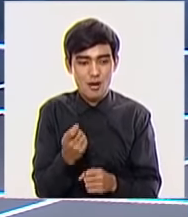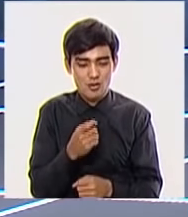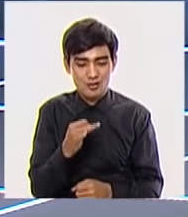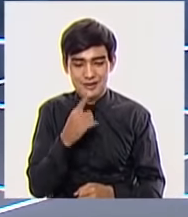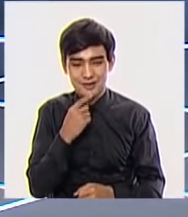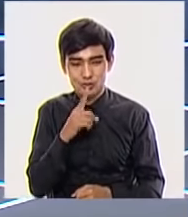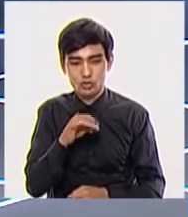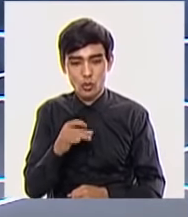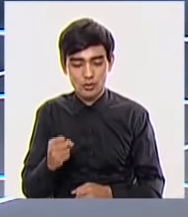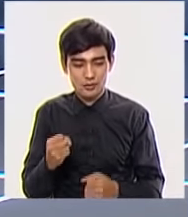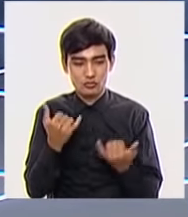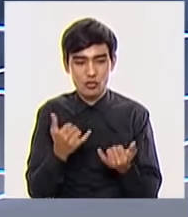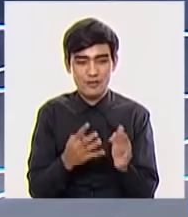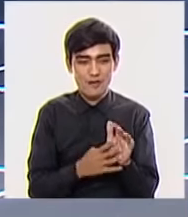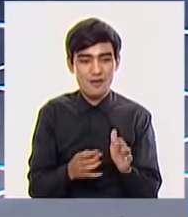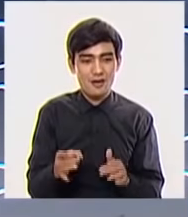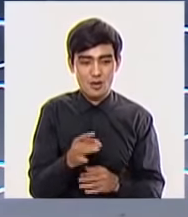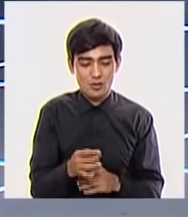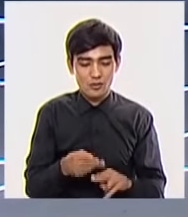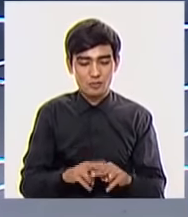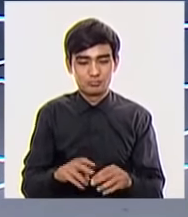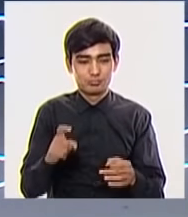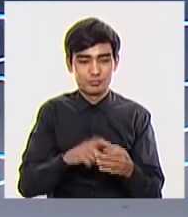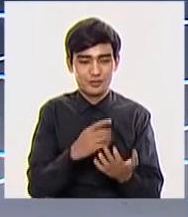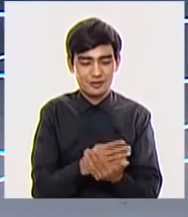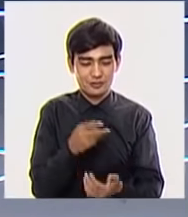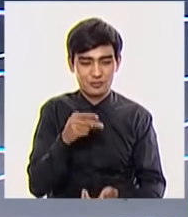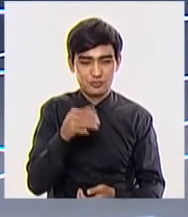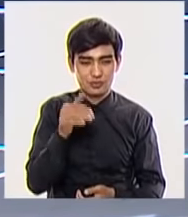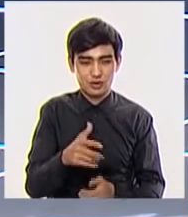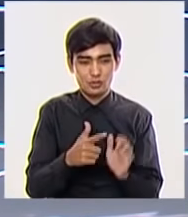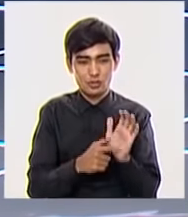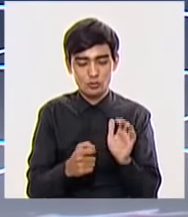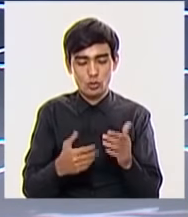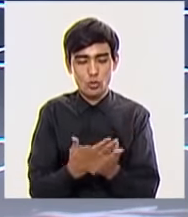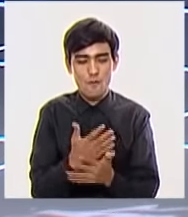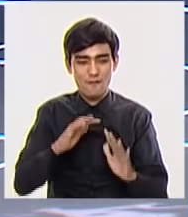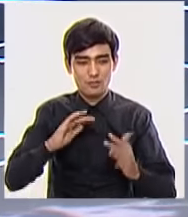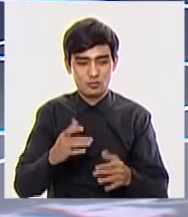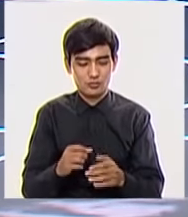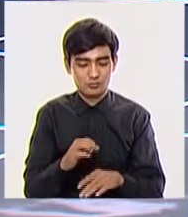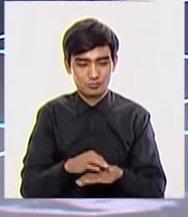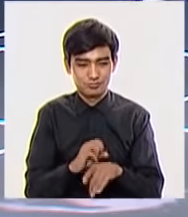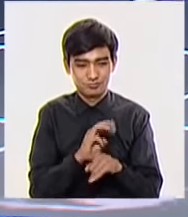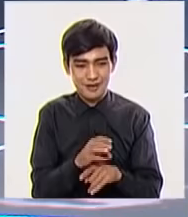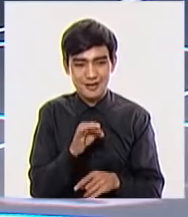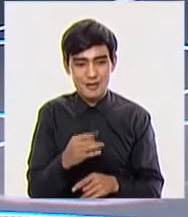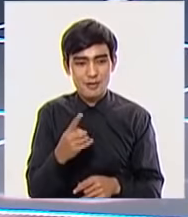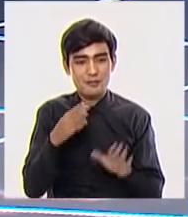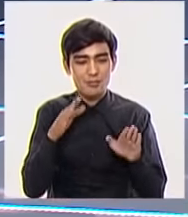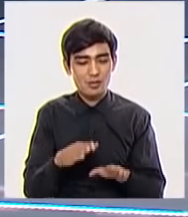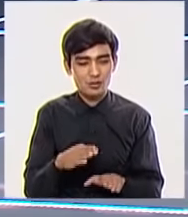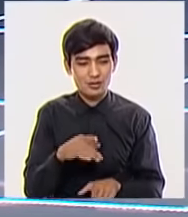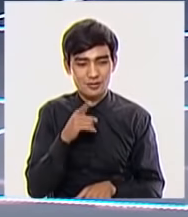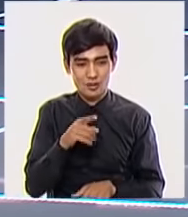красной зоне на сегодня 9 регионов. Зафиксировано свыше 2700 новых случаев COVID. Лидер по приросту